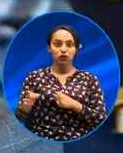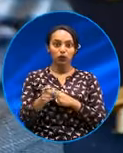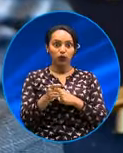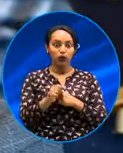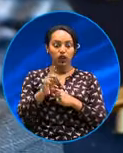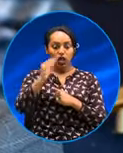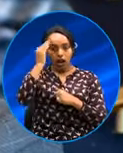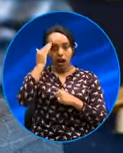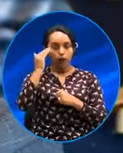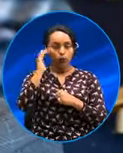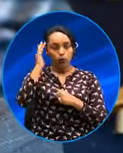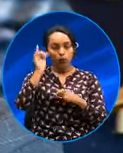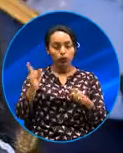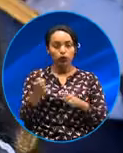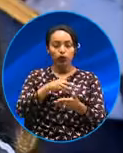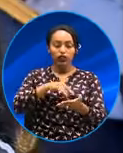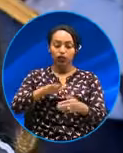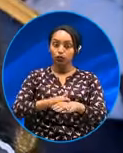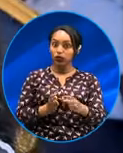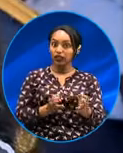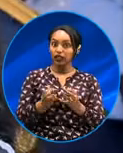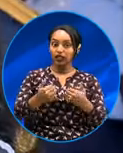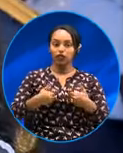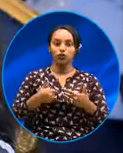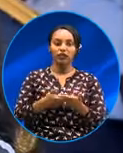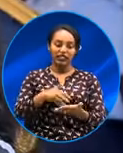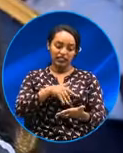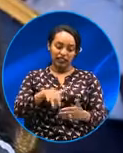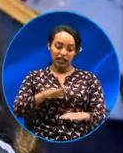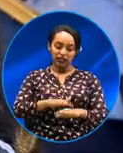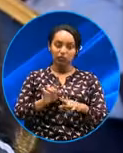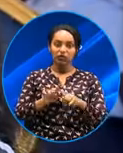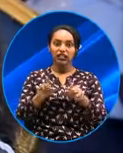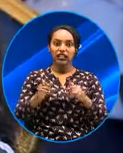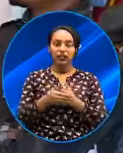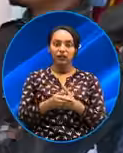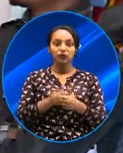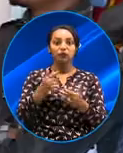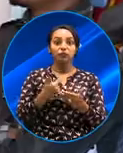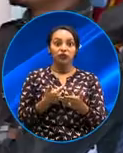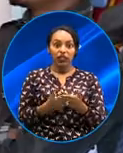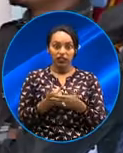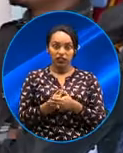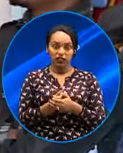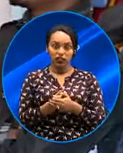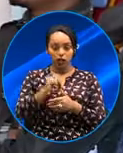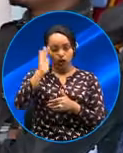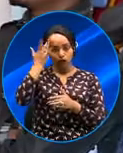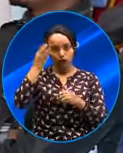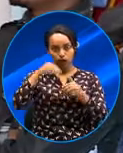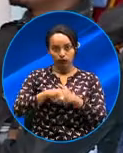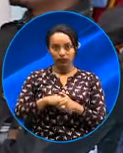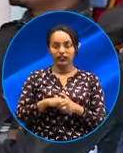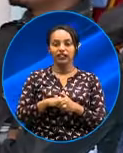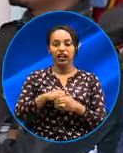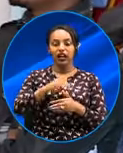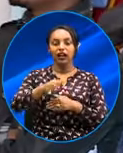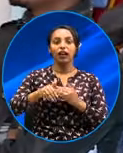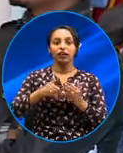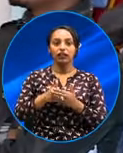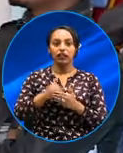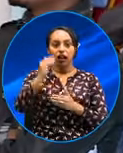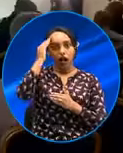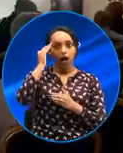የሚሆነው የአእምሮ ህመም እንደሆነ ነው በጥናቱ የተገለጸው። በዚህ ጥናት ላይ በተለይ ከነኚህ ህሙማን ውስጥ